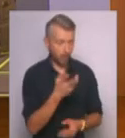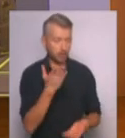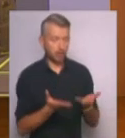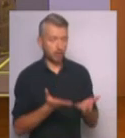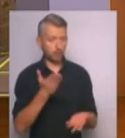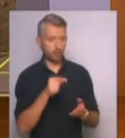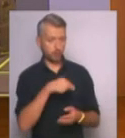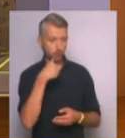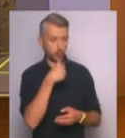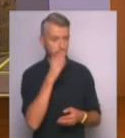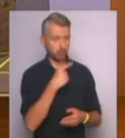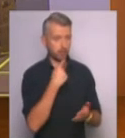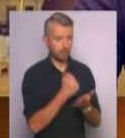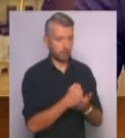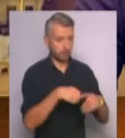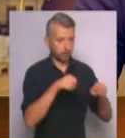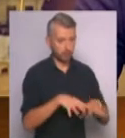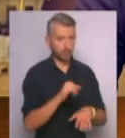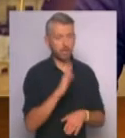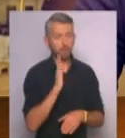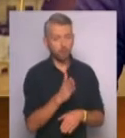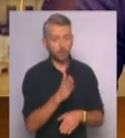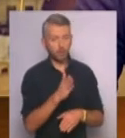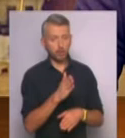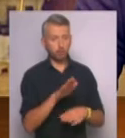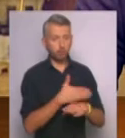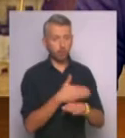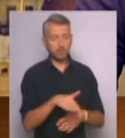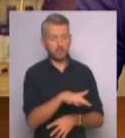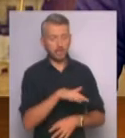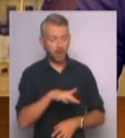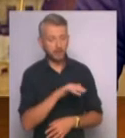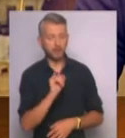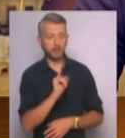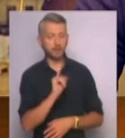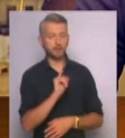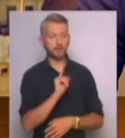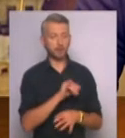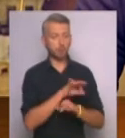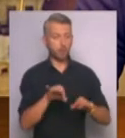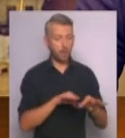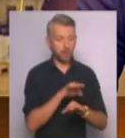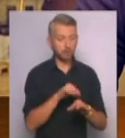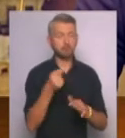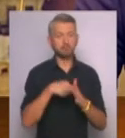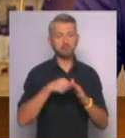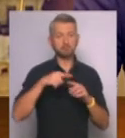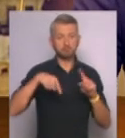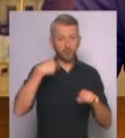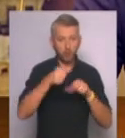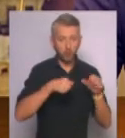в цьому році буде прийнято рішення і буде все-таки поділ ділянки і проєкт, то в наступному році